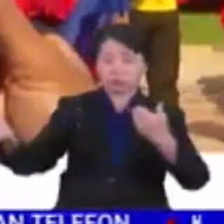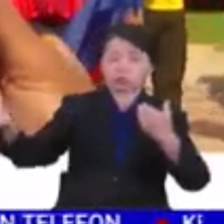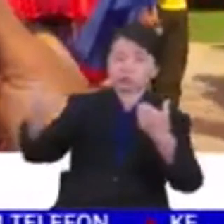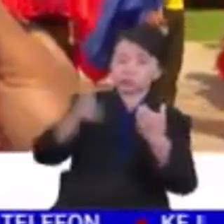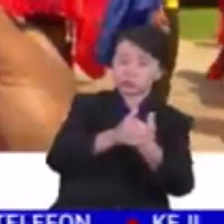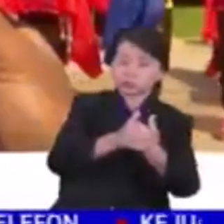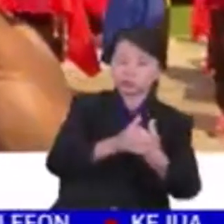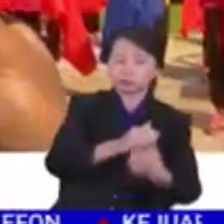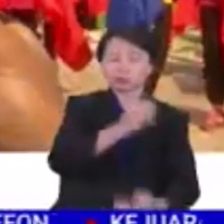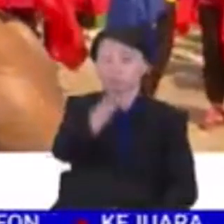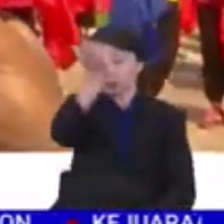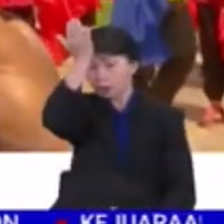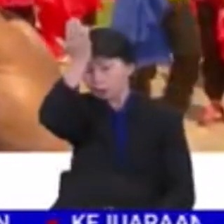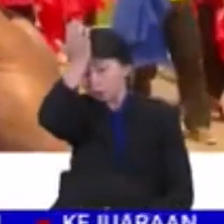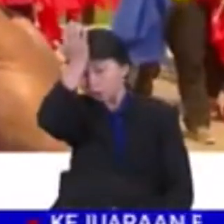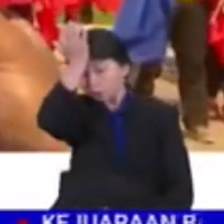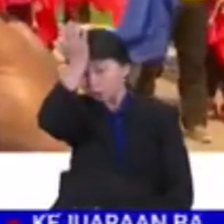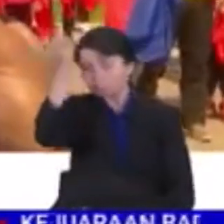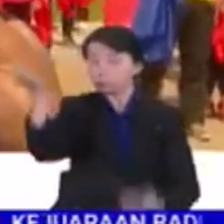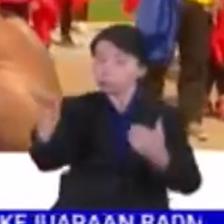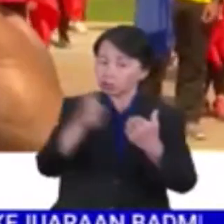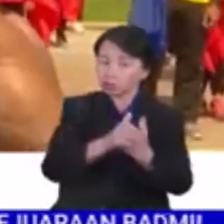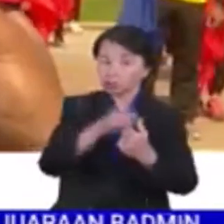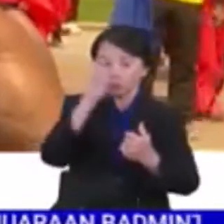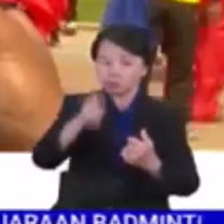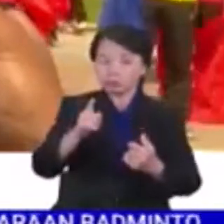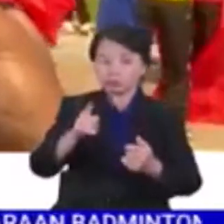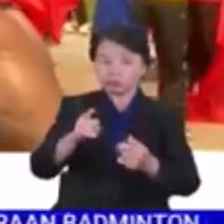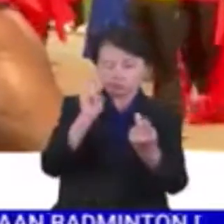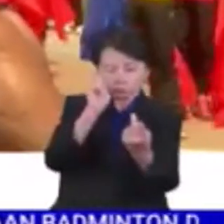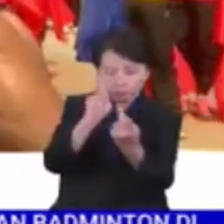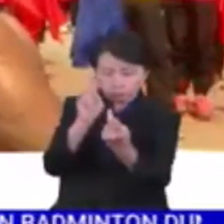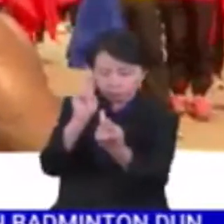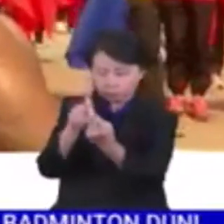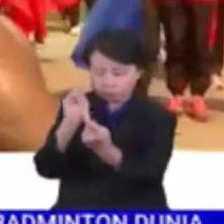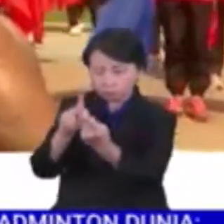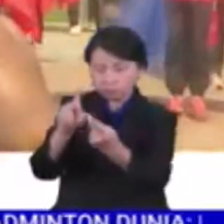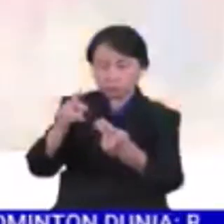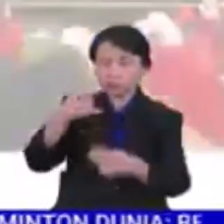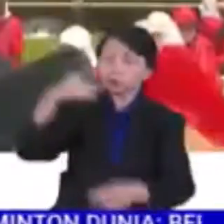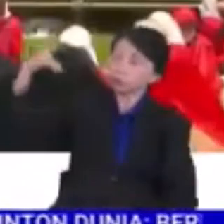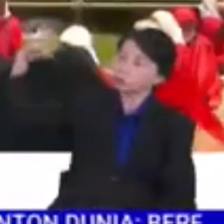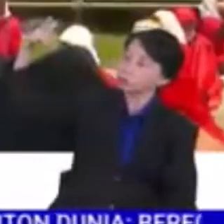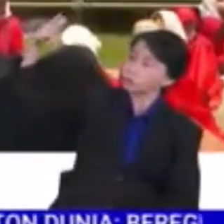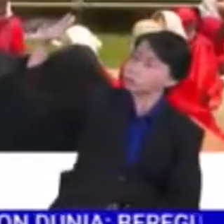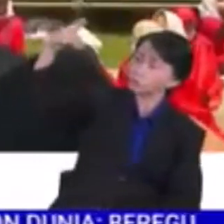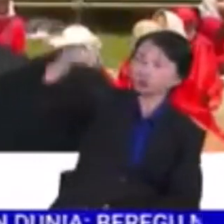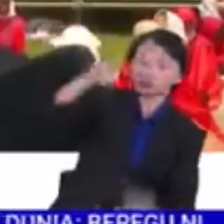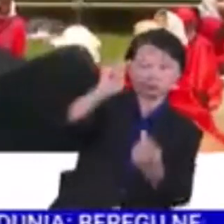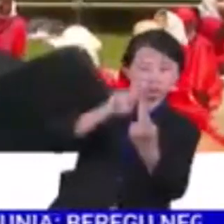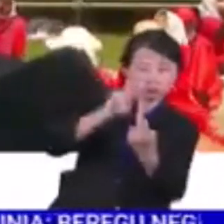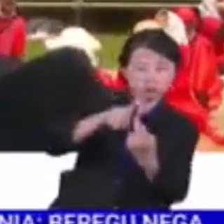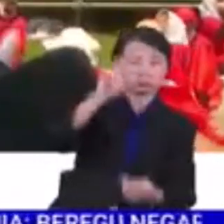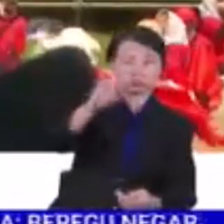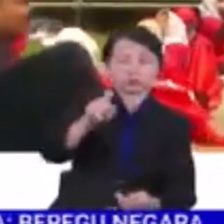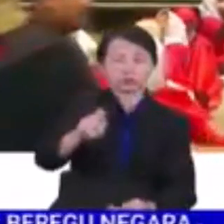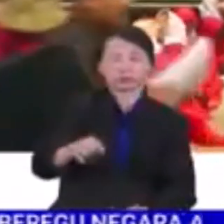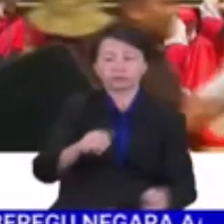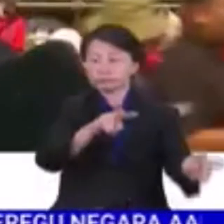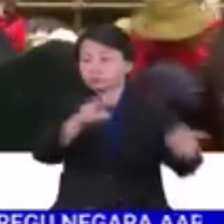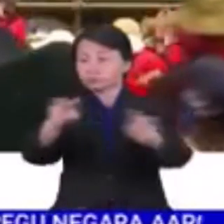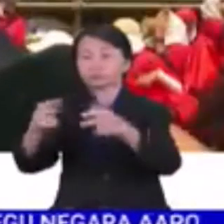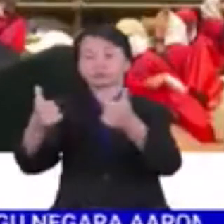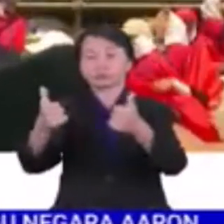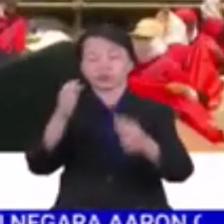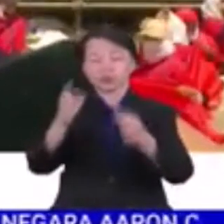kepaduli yang Maha Mulia Paduka Baginda Tuanku yang kena disinkronaiskan dengan pergerakan udara. Kita akan lihat suasana yang lebih menarik